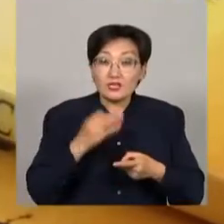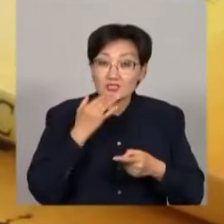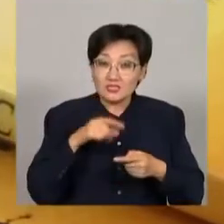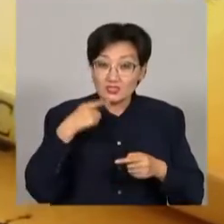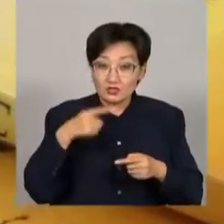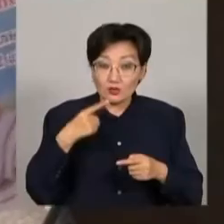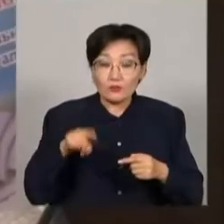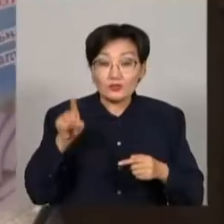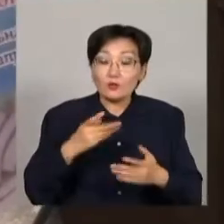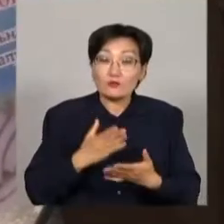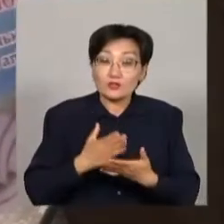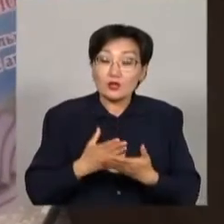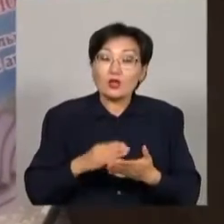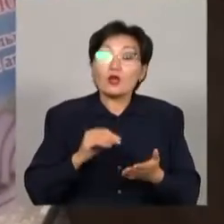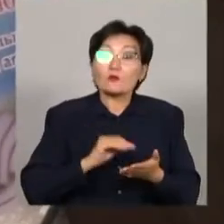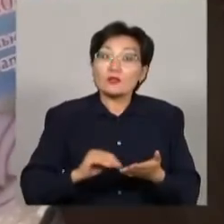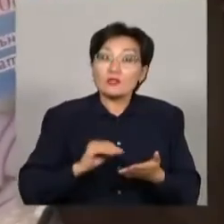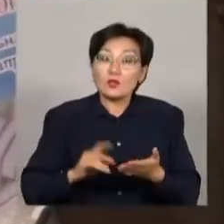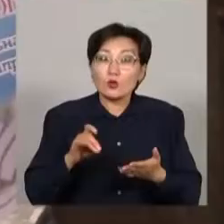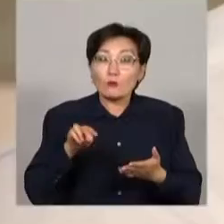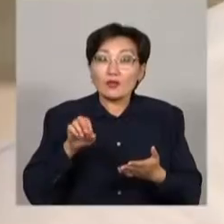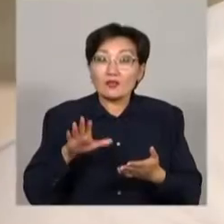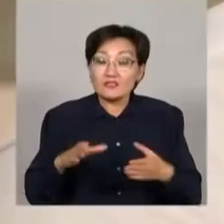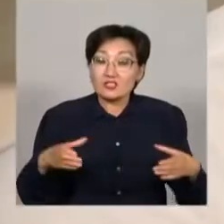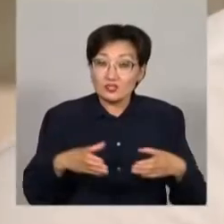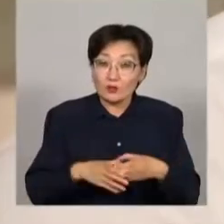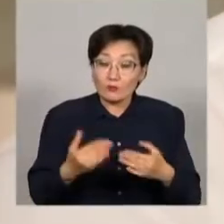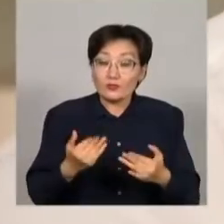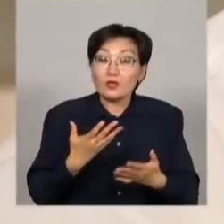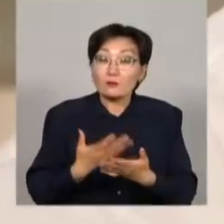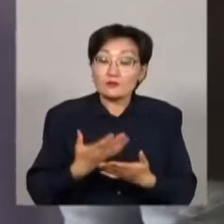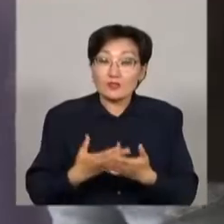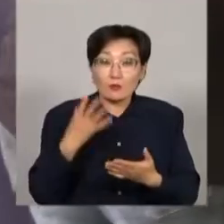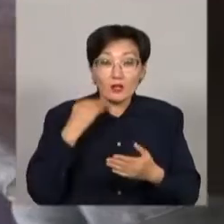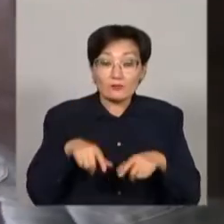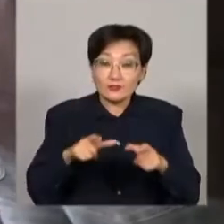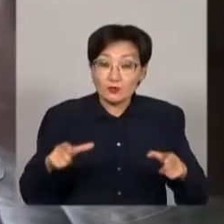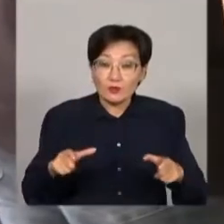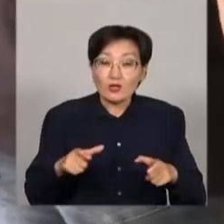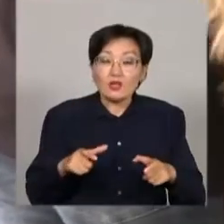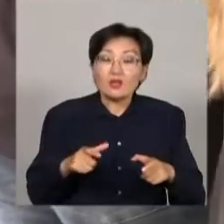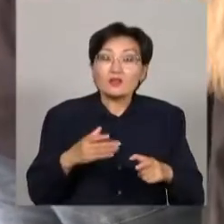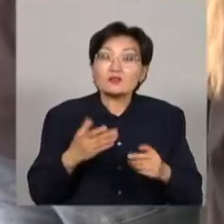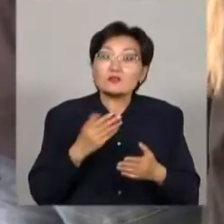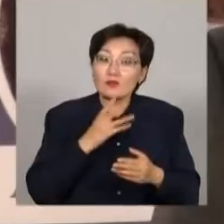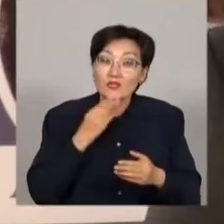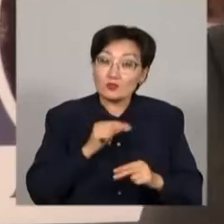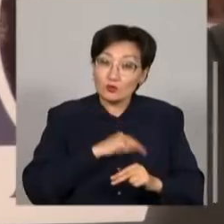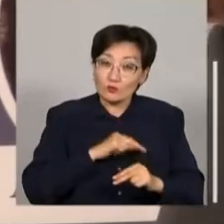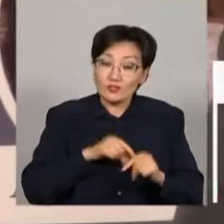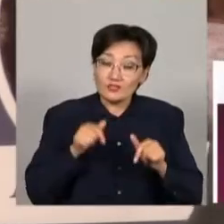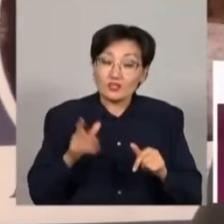иностранные языки и даже имеют рецензию Нобелевского штата. Сегодня Илья презентовал алматинцам изюминку своих трудов. Здесь